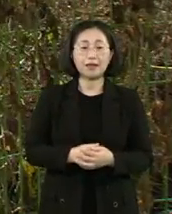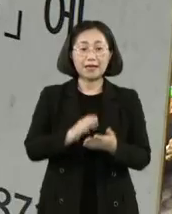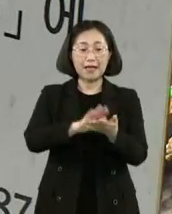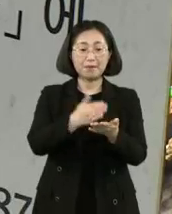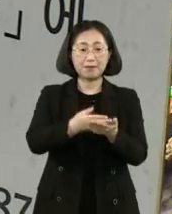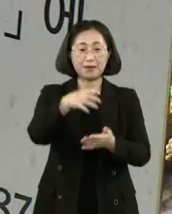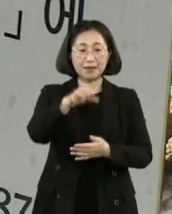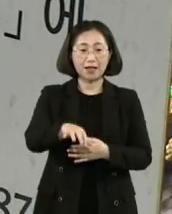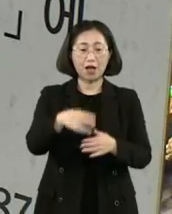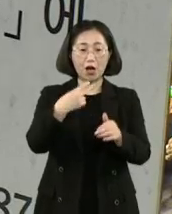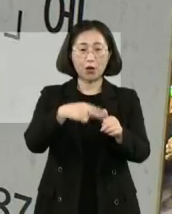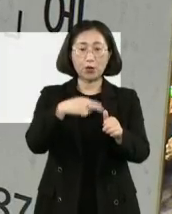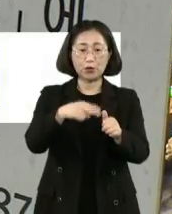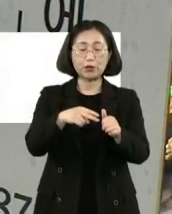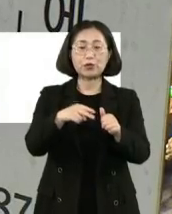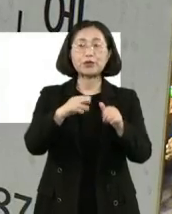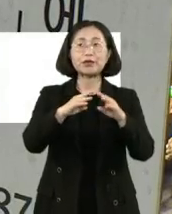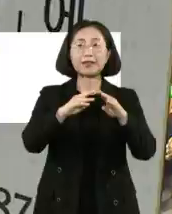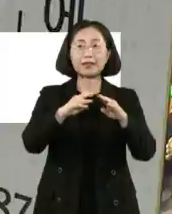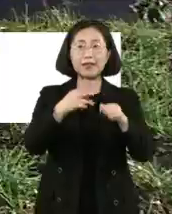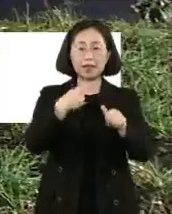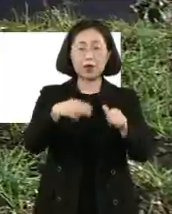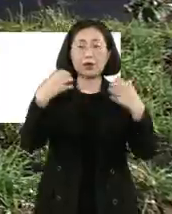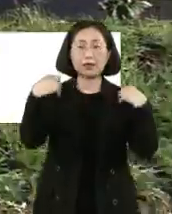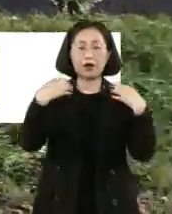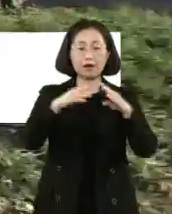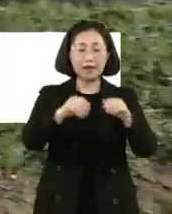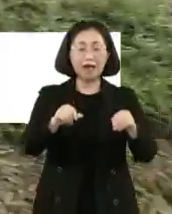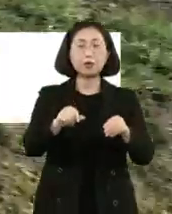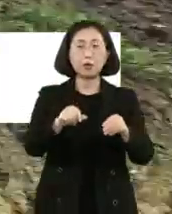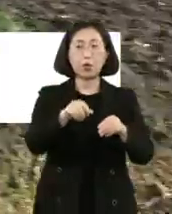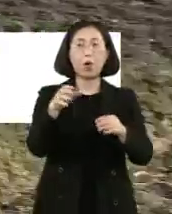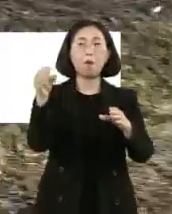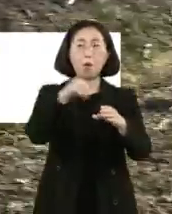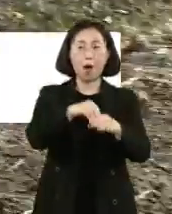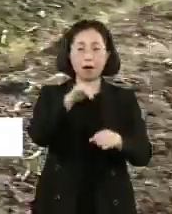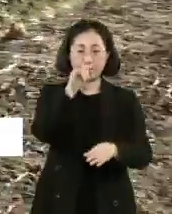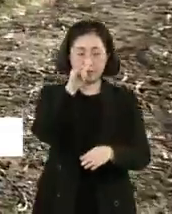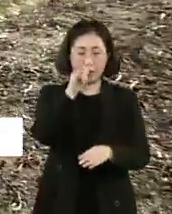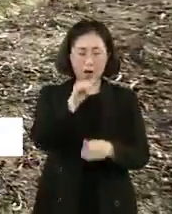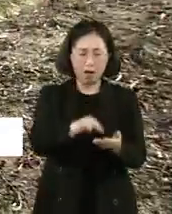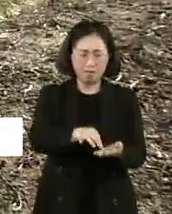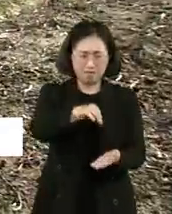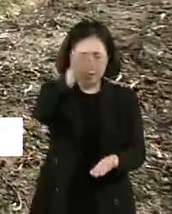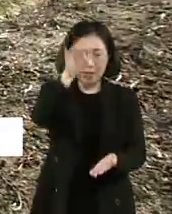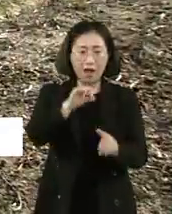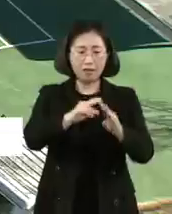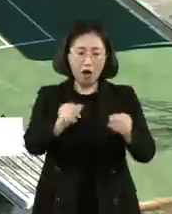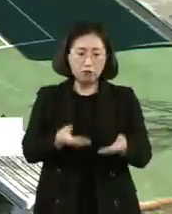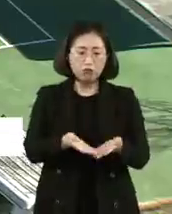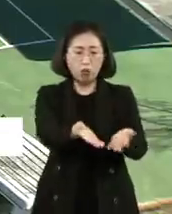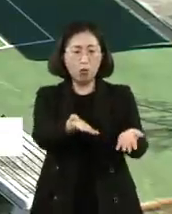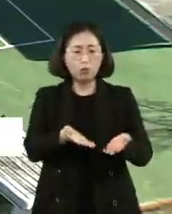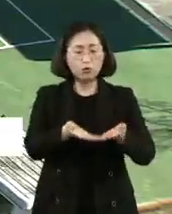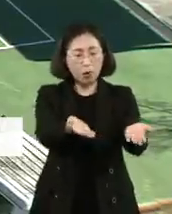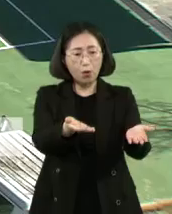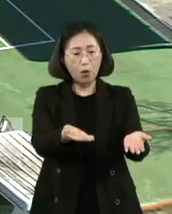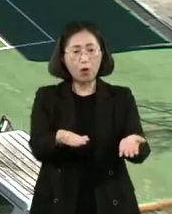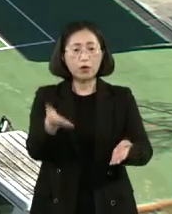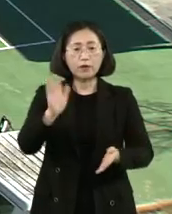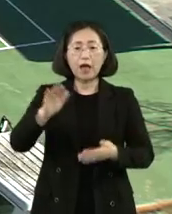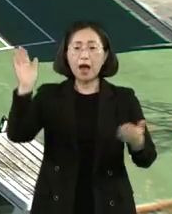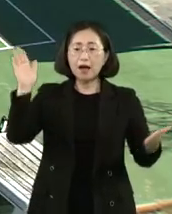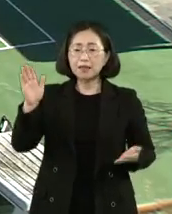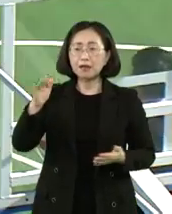사업지에는 교육청 소유의 땅 8천여 제곱미터도 포함돼 있습니다. 금싸라기 땅까지 넘겨주면서도 학생들의